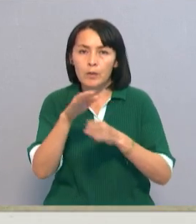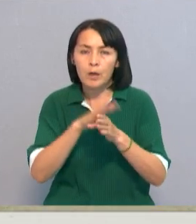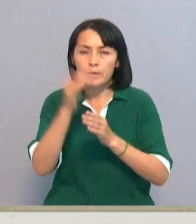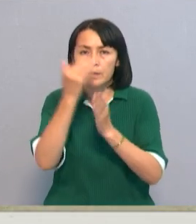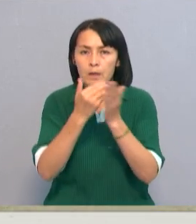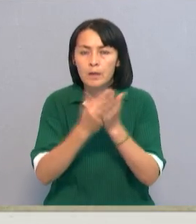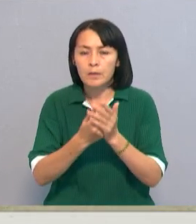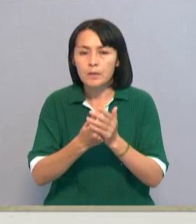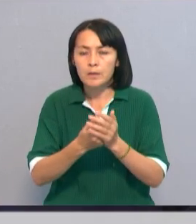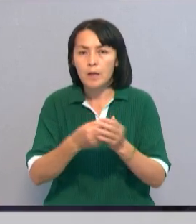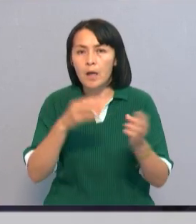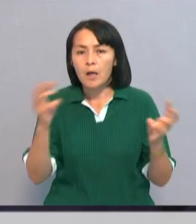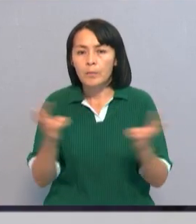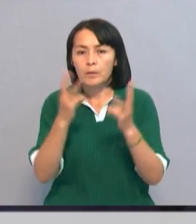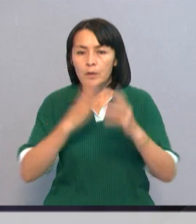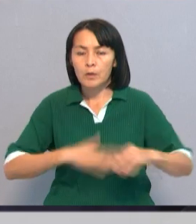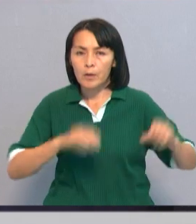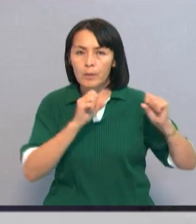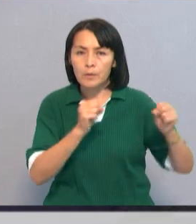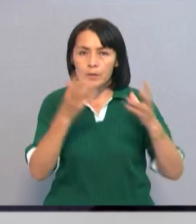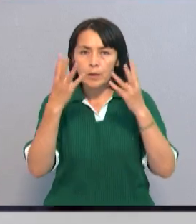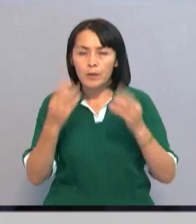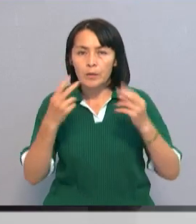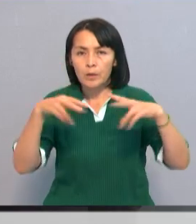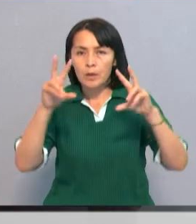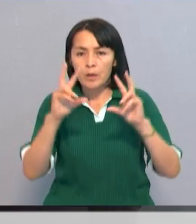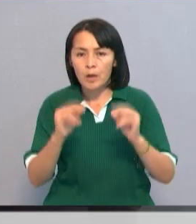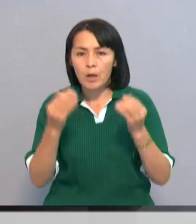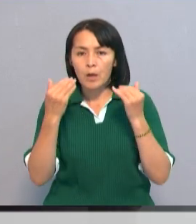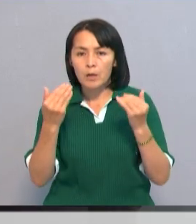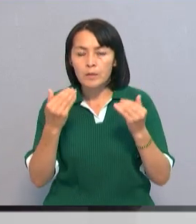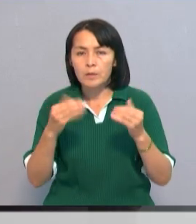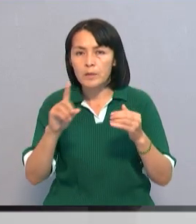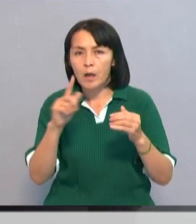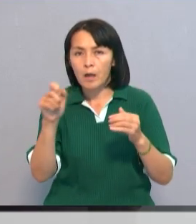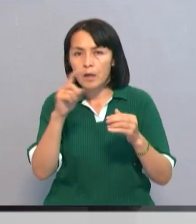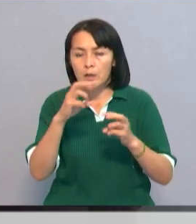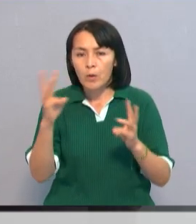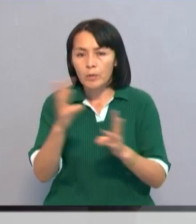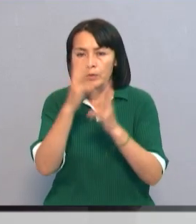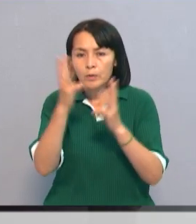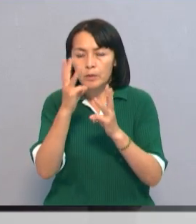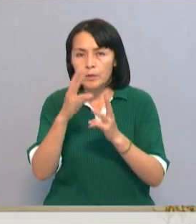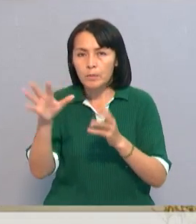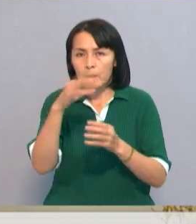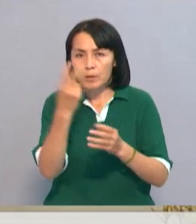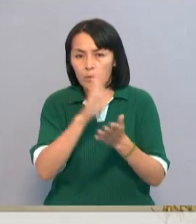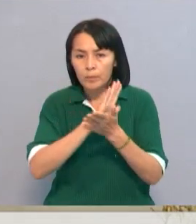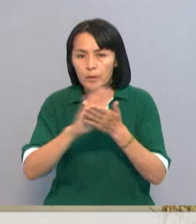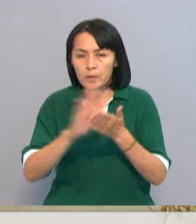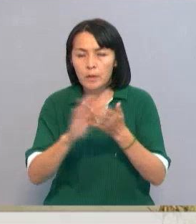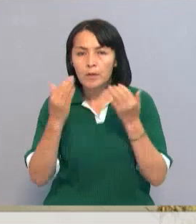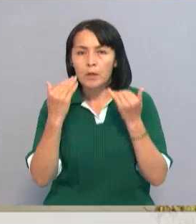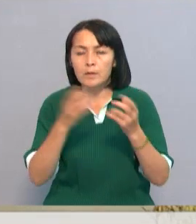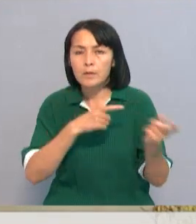рамках месячника «Пожарная безопасность». В этот день специалисты посетили газопотребляющие печные дома и провели беседу с горожанами. В акции